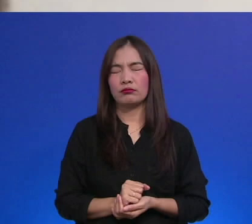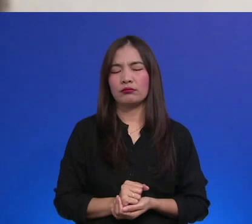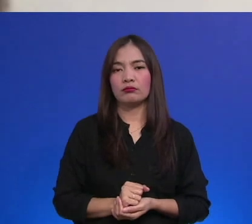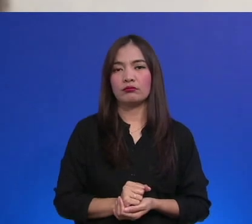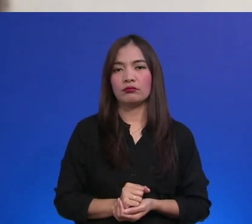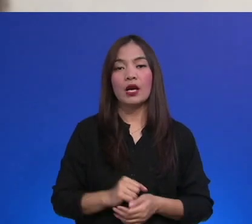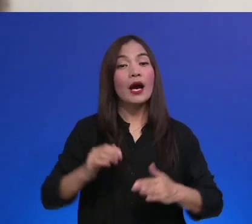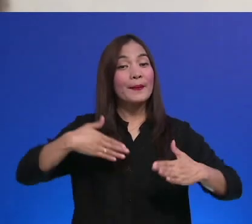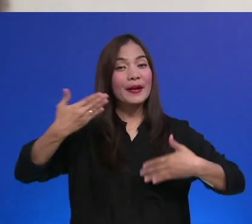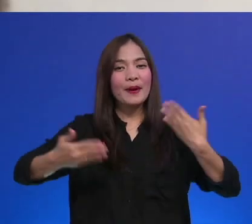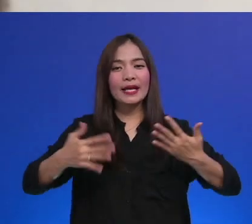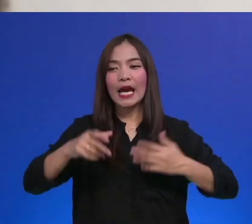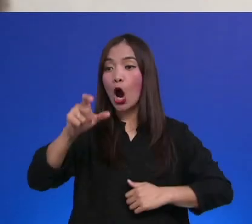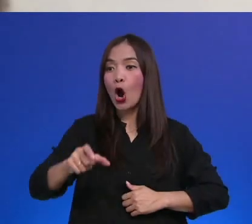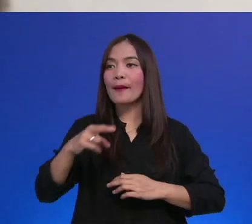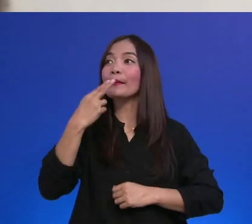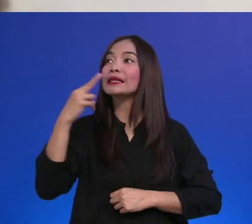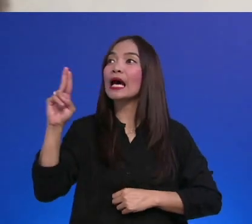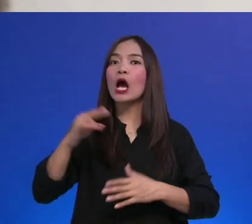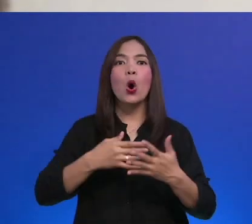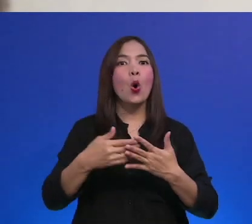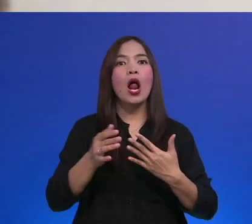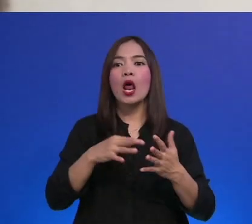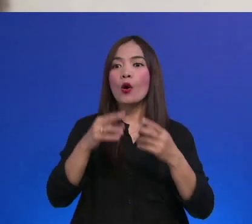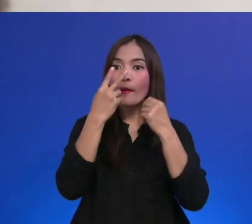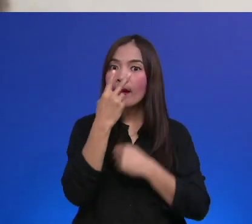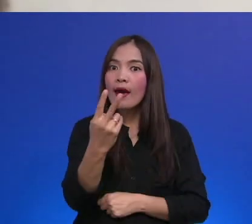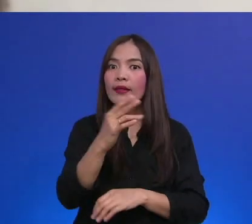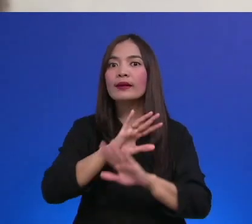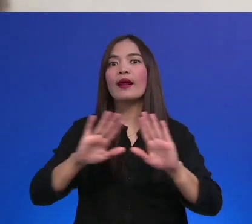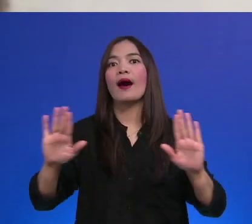Berbahagialah orang yang percaya walau tidak melihat